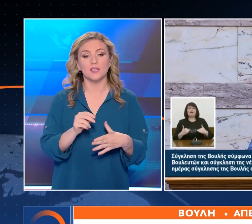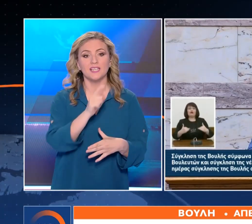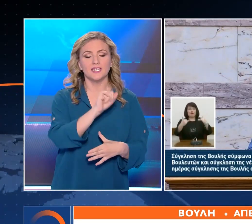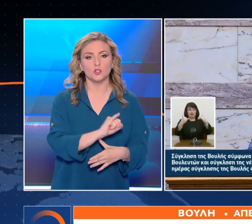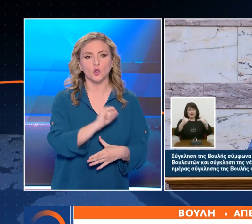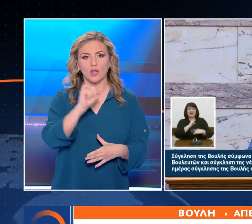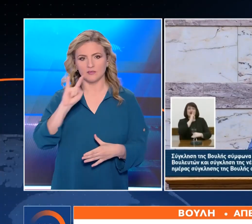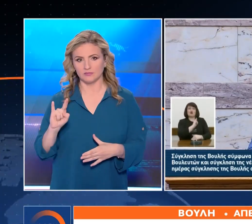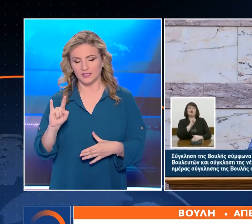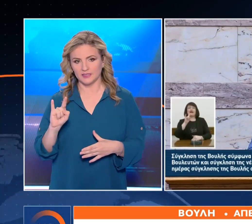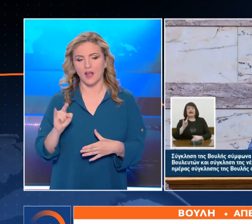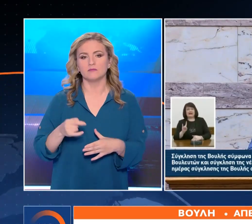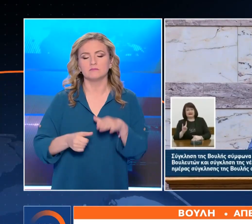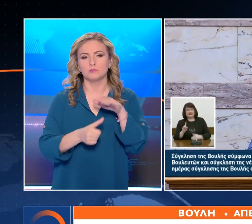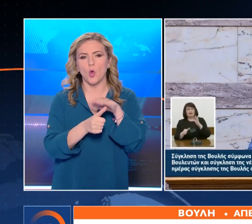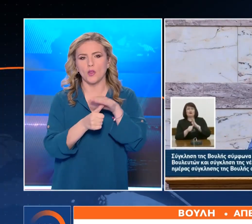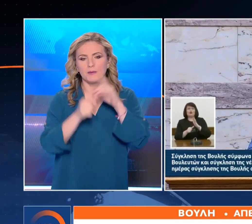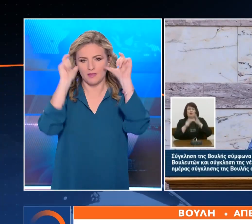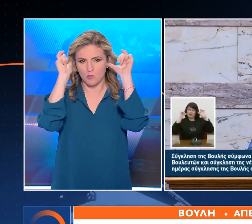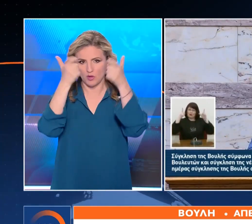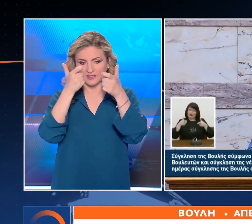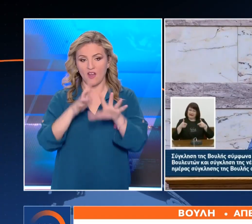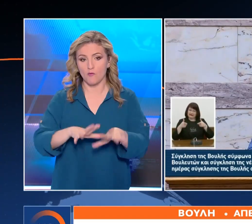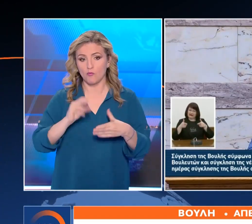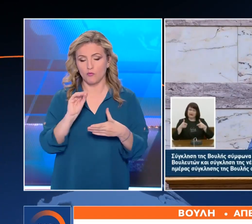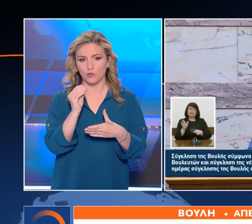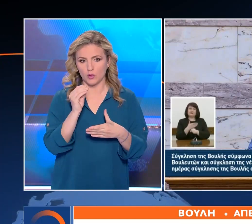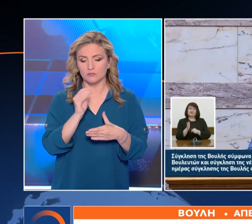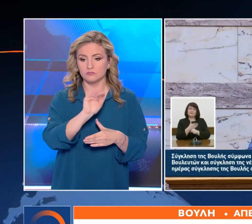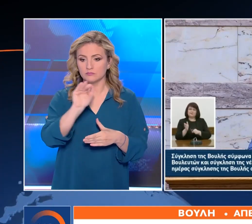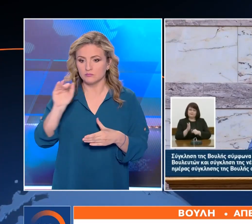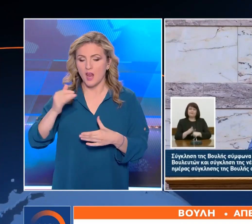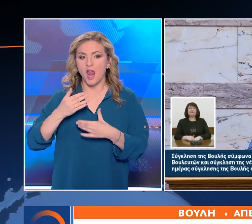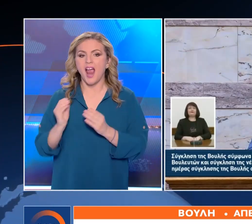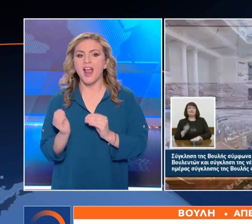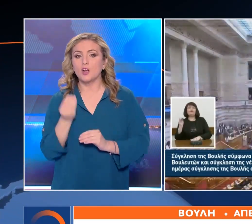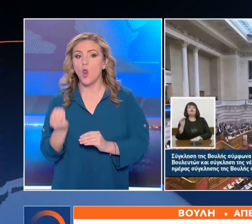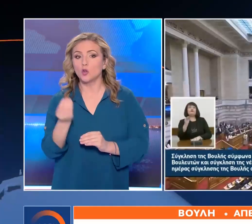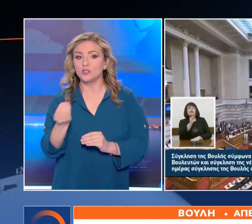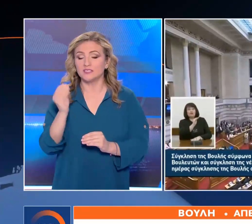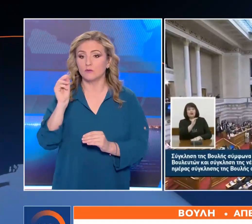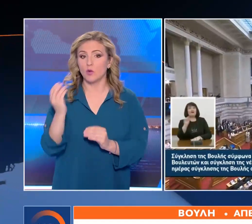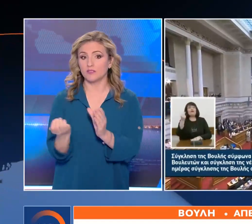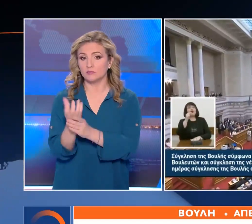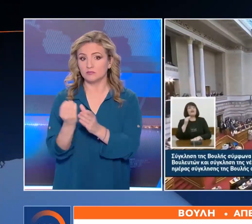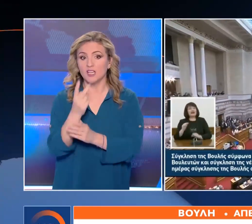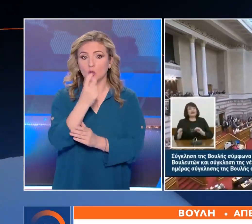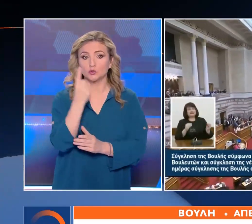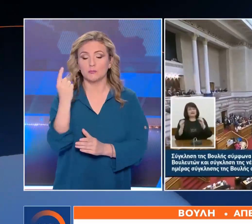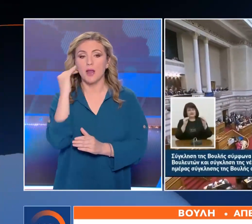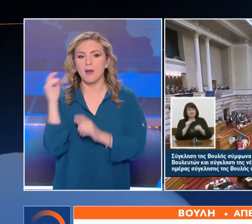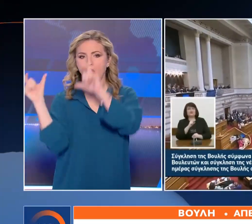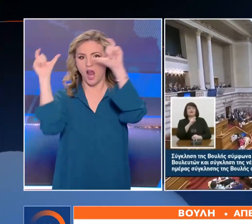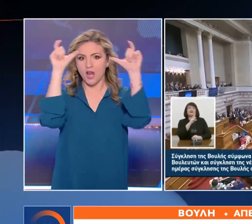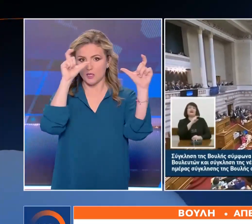ΙΘ περιόδου προεδρευομένης δημοκρατίας. Καλούμε τους εκλογείς για την εκλογή βουλευτών την 21η